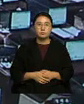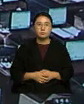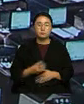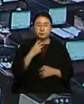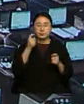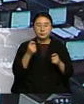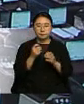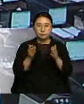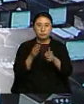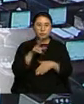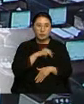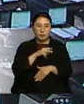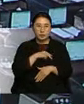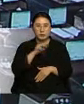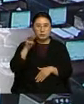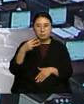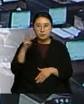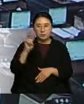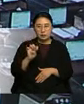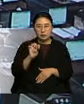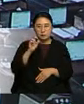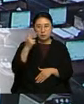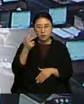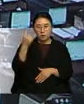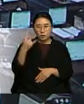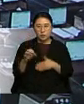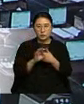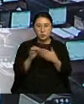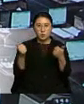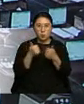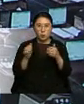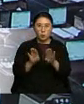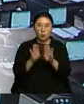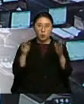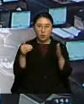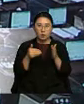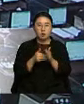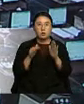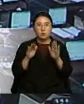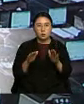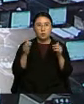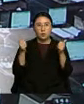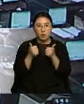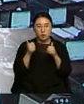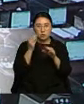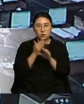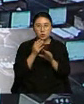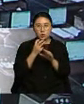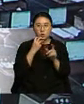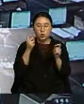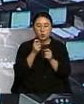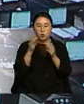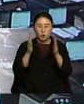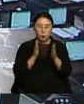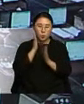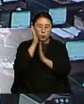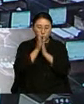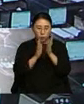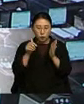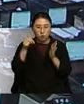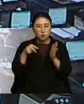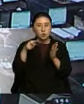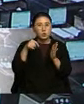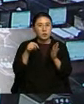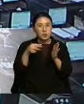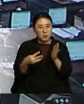경기도의회 가 제 347회 임시회 1차 본회의를 열어 씁니다 이번 본회의에서 넌 경기도 그린 뉴딜 정책 등